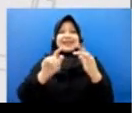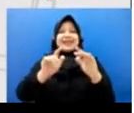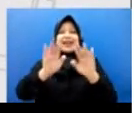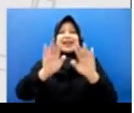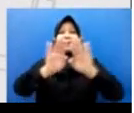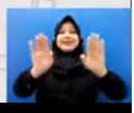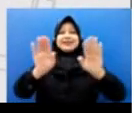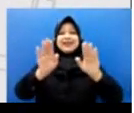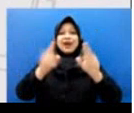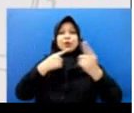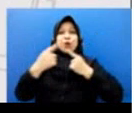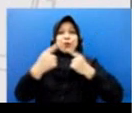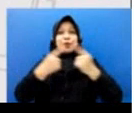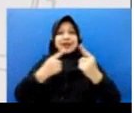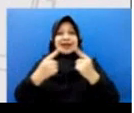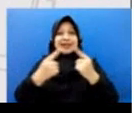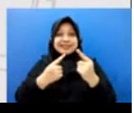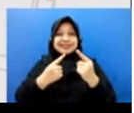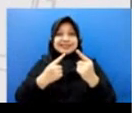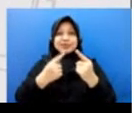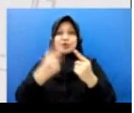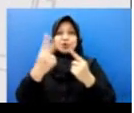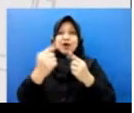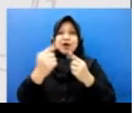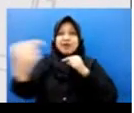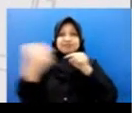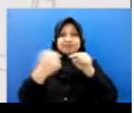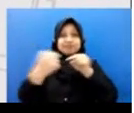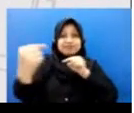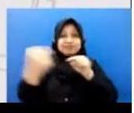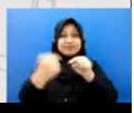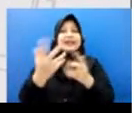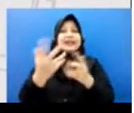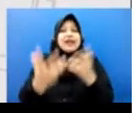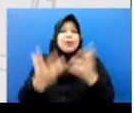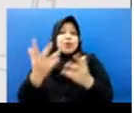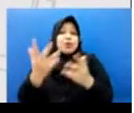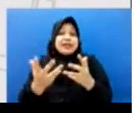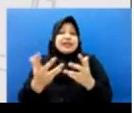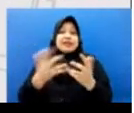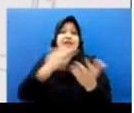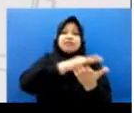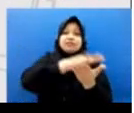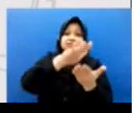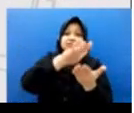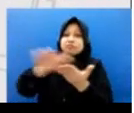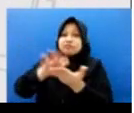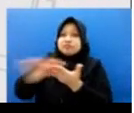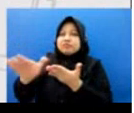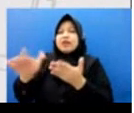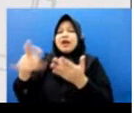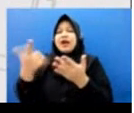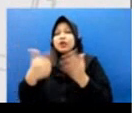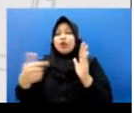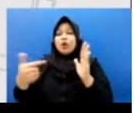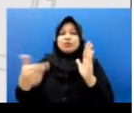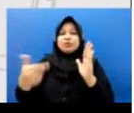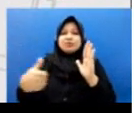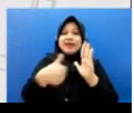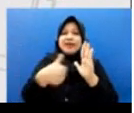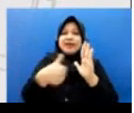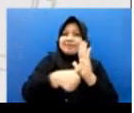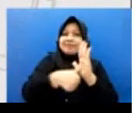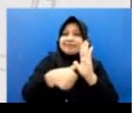menerima pesan itu, kita mungkin saja memforward, melike, men-share, yang artinya setiap tiga tindakan,